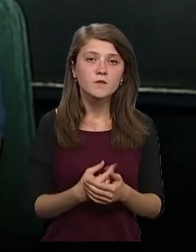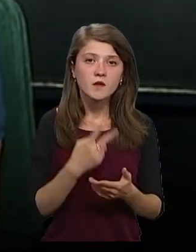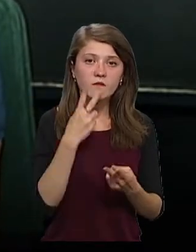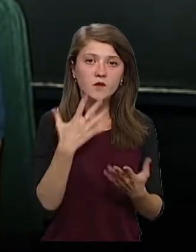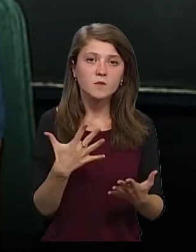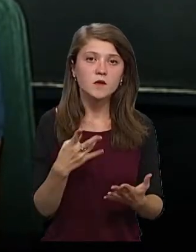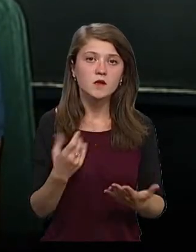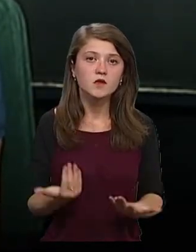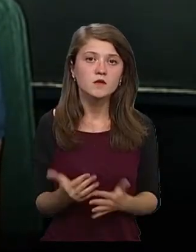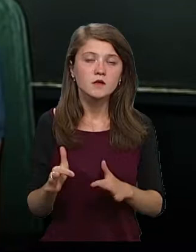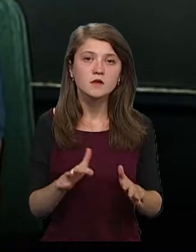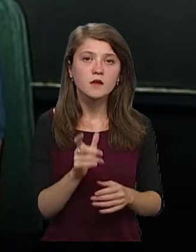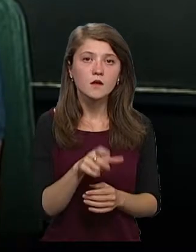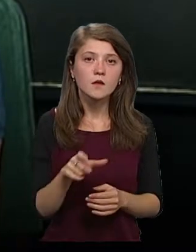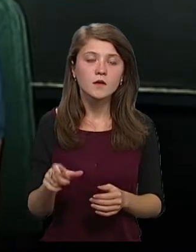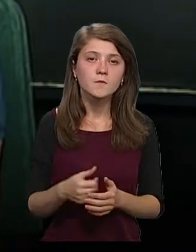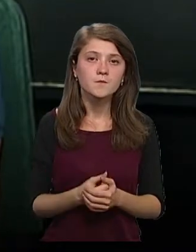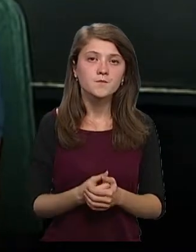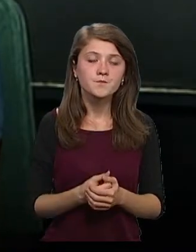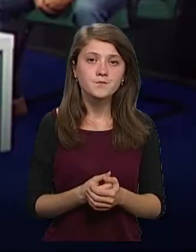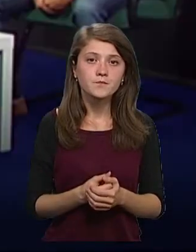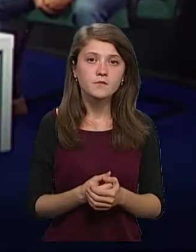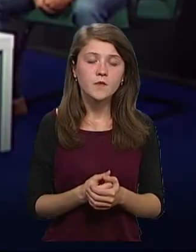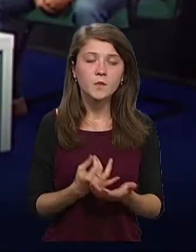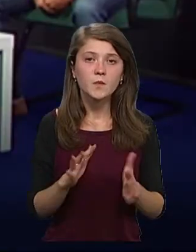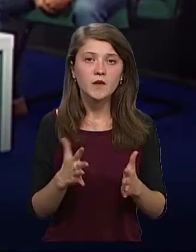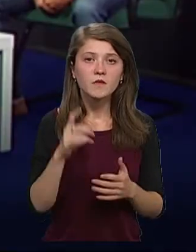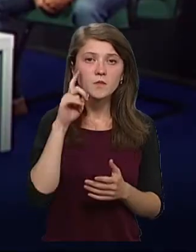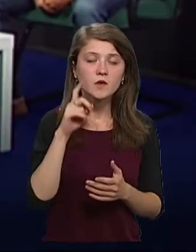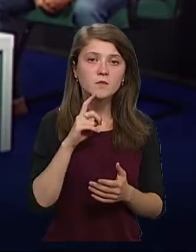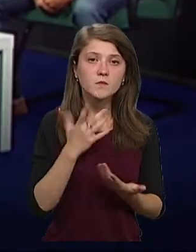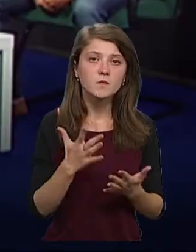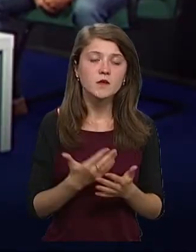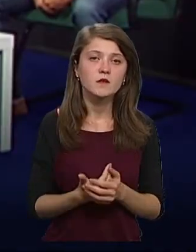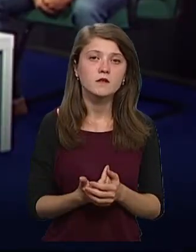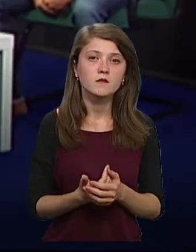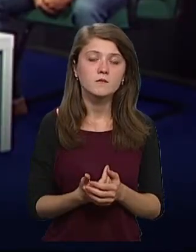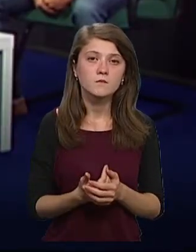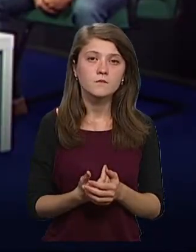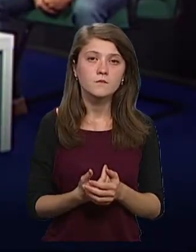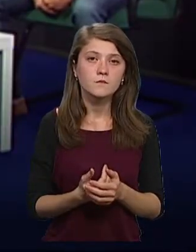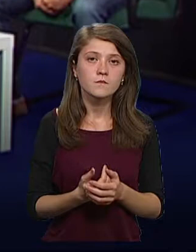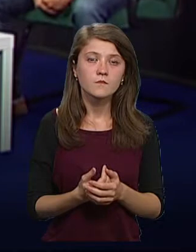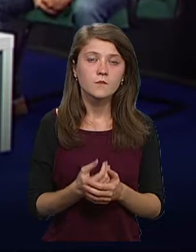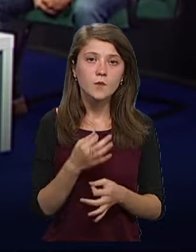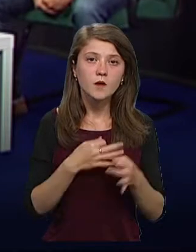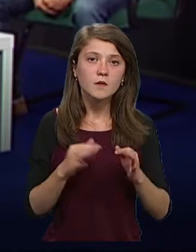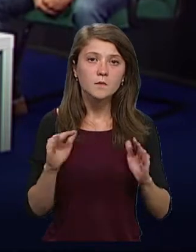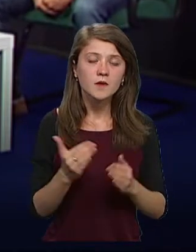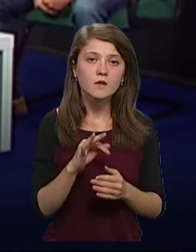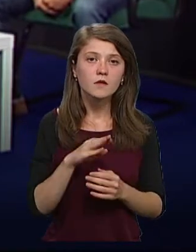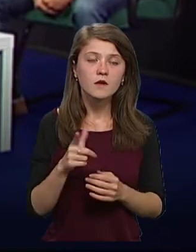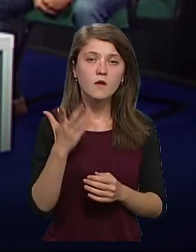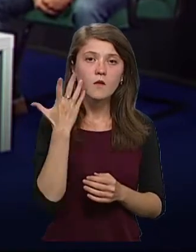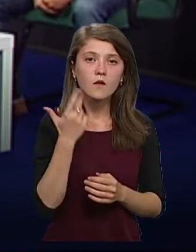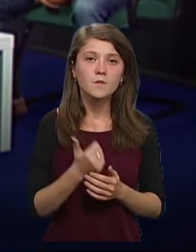відображаються на життєдіяльності громади. І тому при певних непорозуміннях, при певних порадах наших міні-ОТГ,